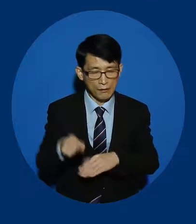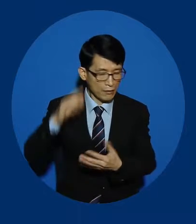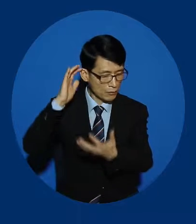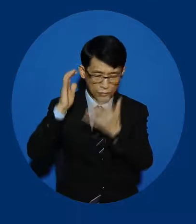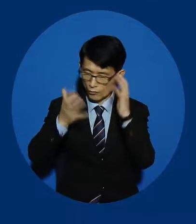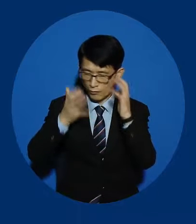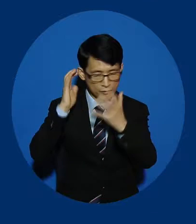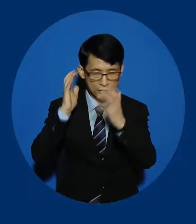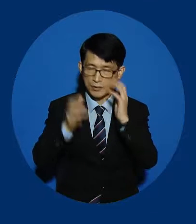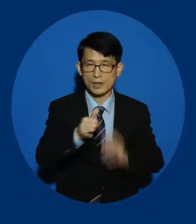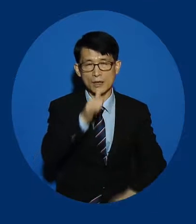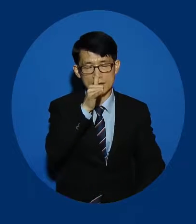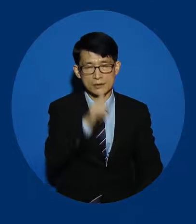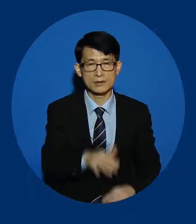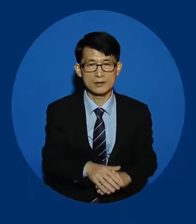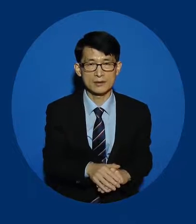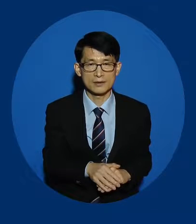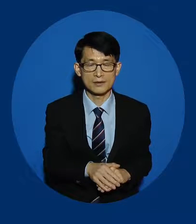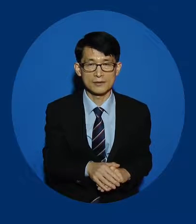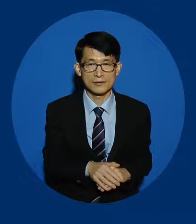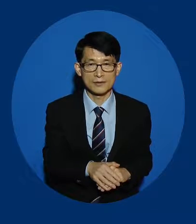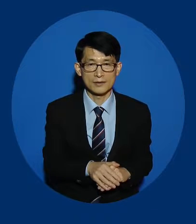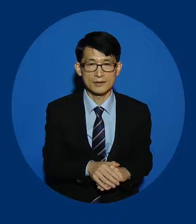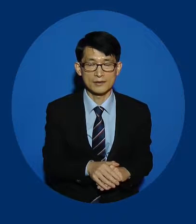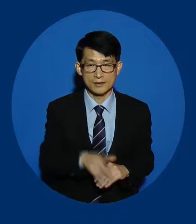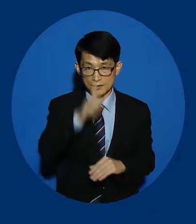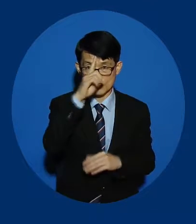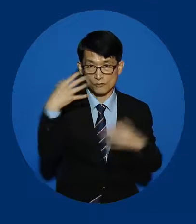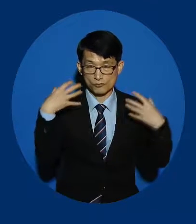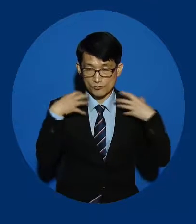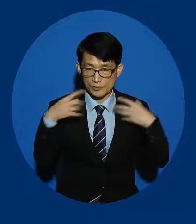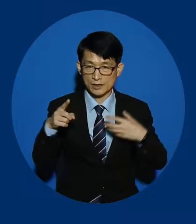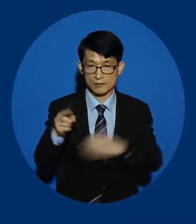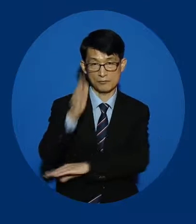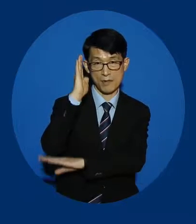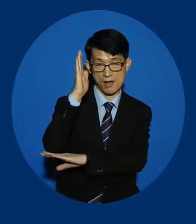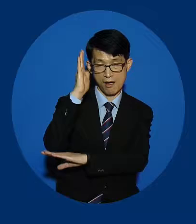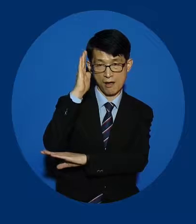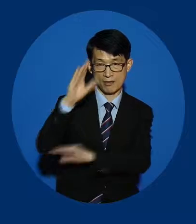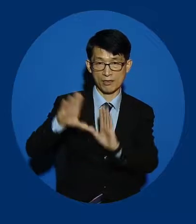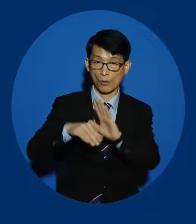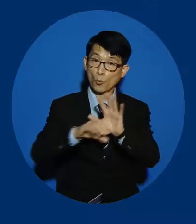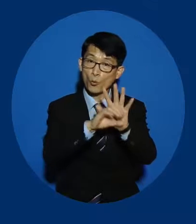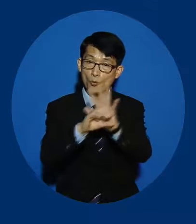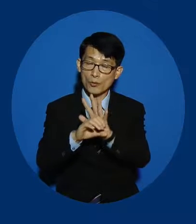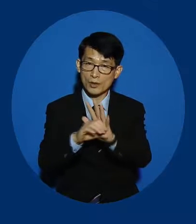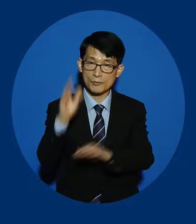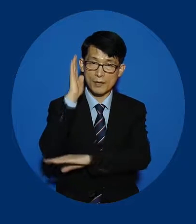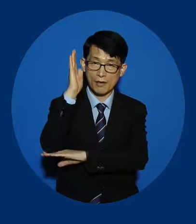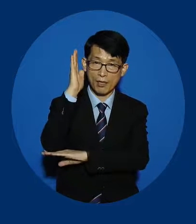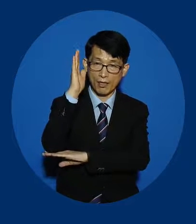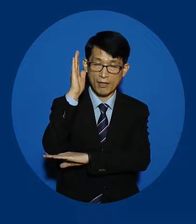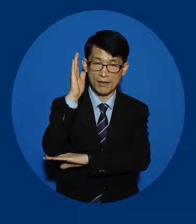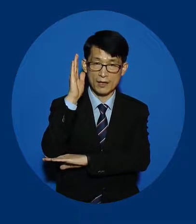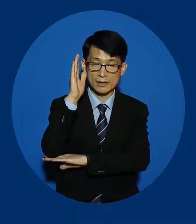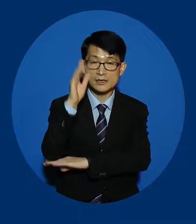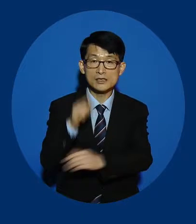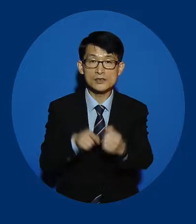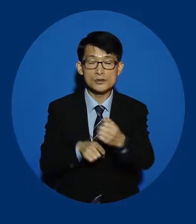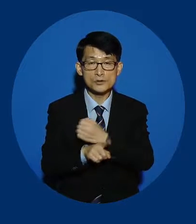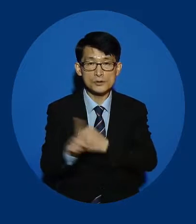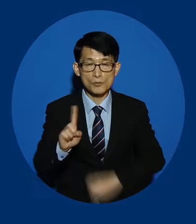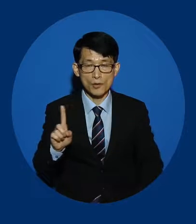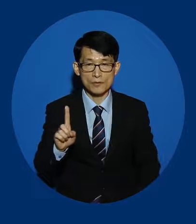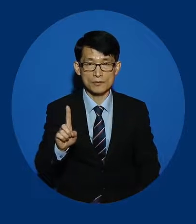특히 그 정부 브리핑을 하게 된 이유가 뭐냐면 그 여러 가지